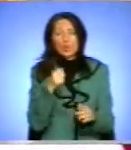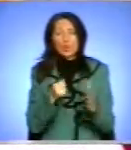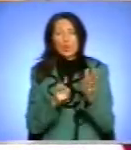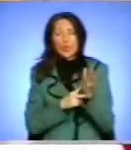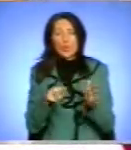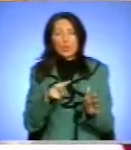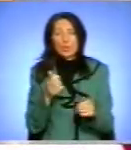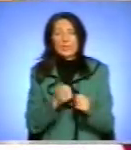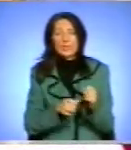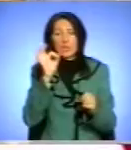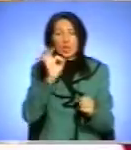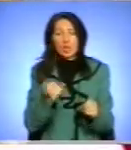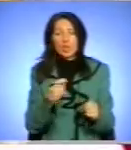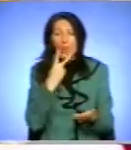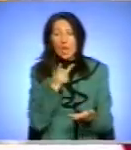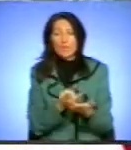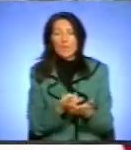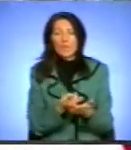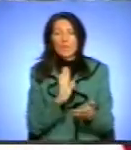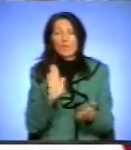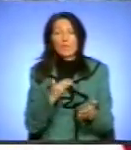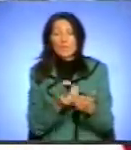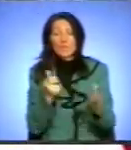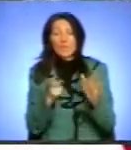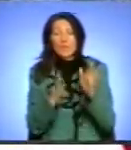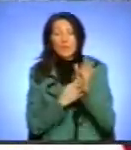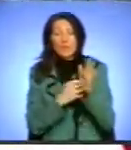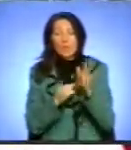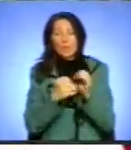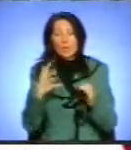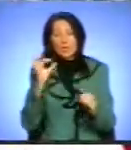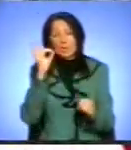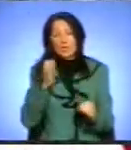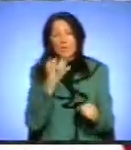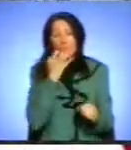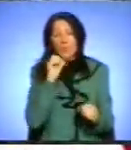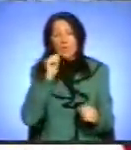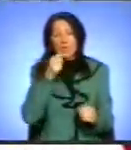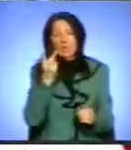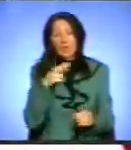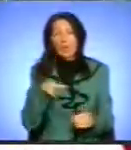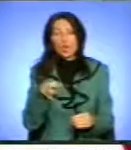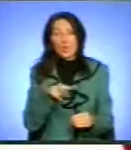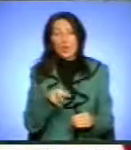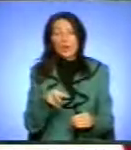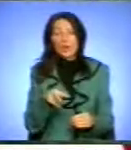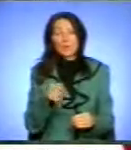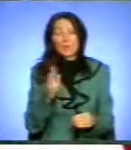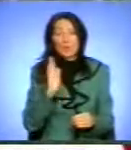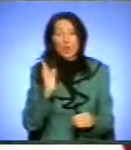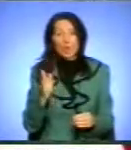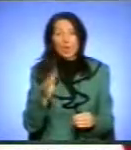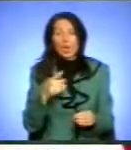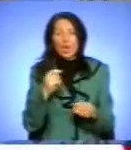Середні температурні показники становитимуть від 9 до 15 градусів тепла. На завтра, 2 листопада, метеорологи дають